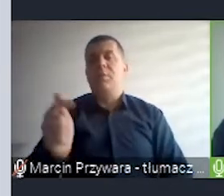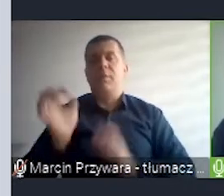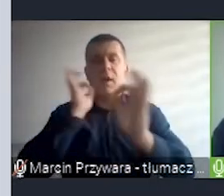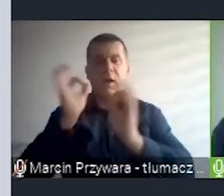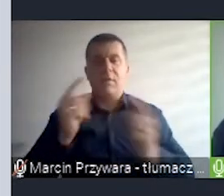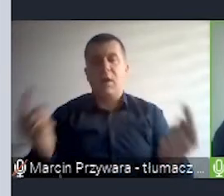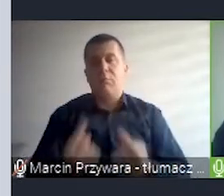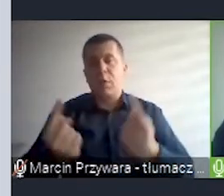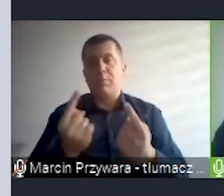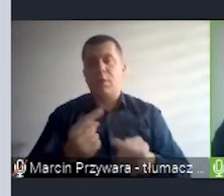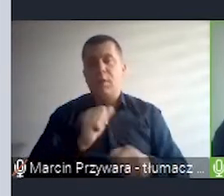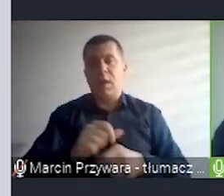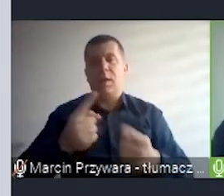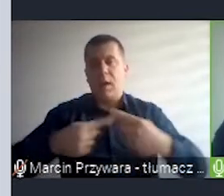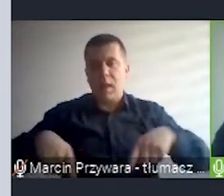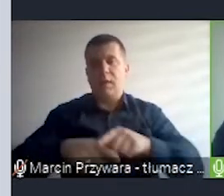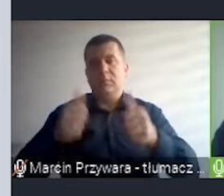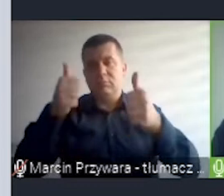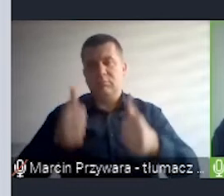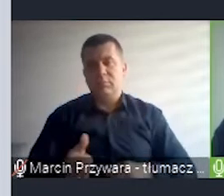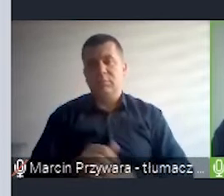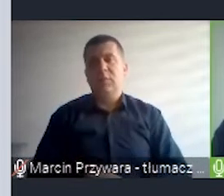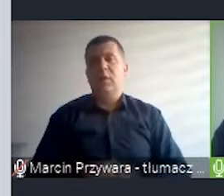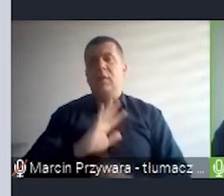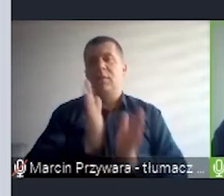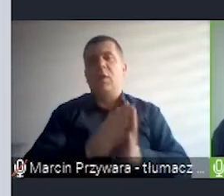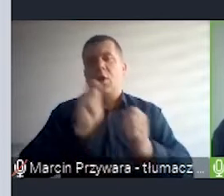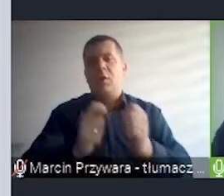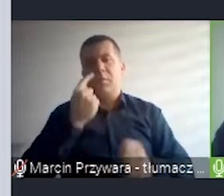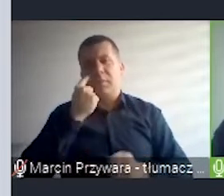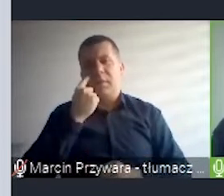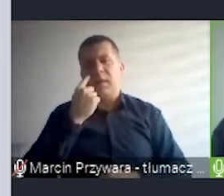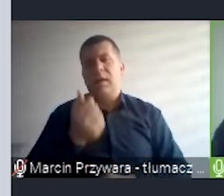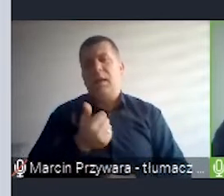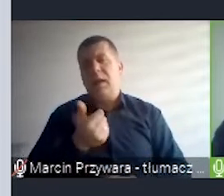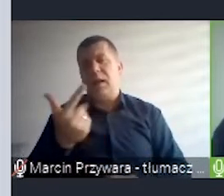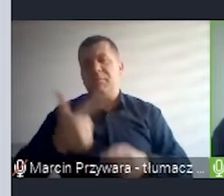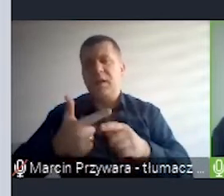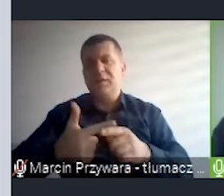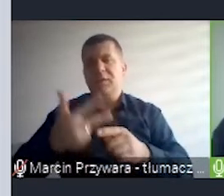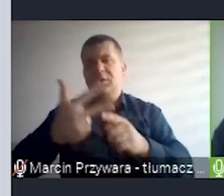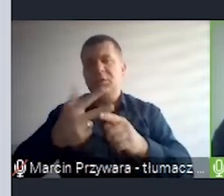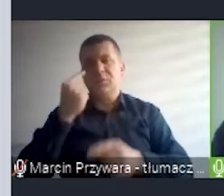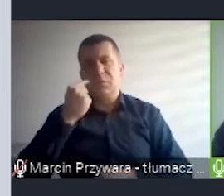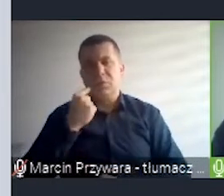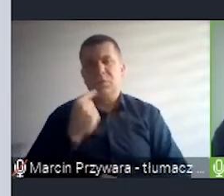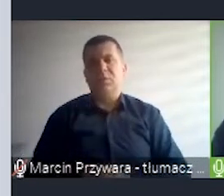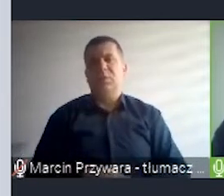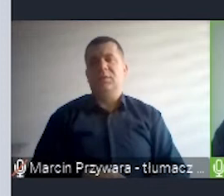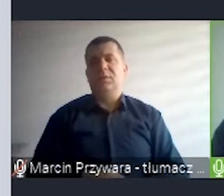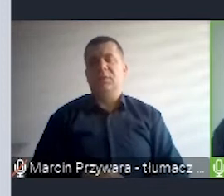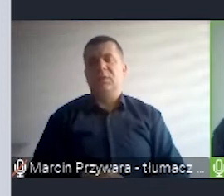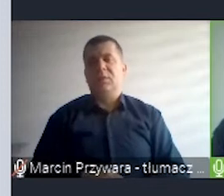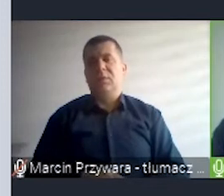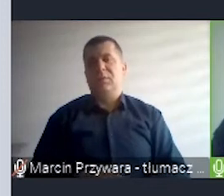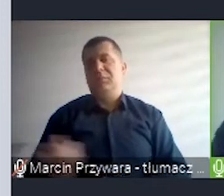informacyjno- i promocyjne są zrealizowane. Te kontrole trwały zwykle kilkanaście, 20, 30 minut,